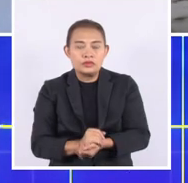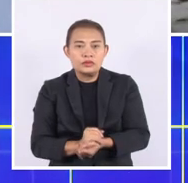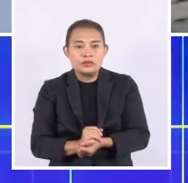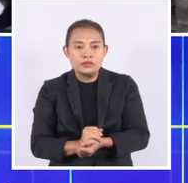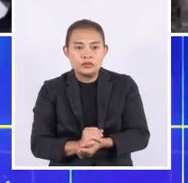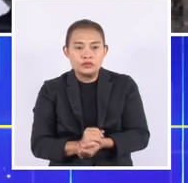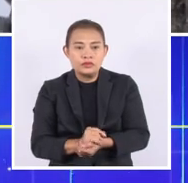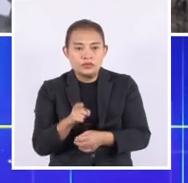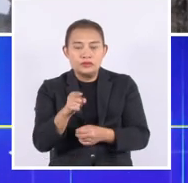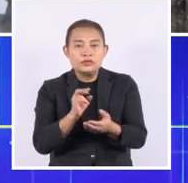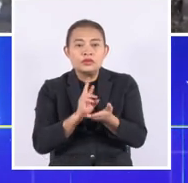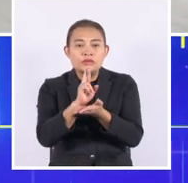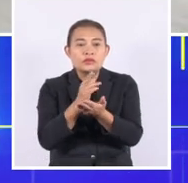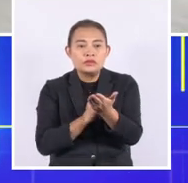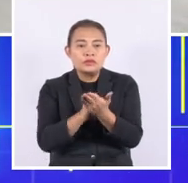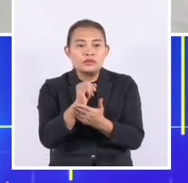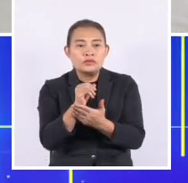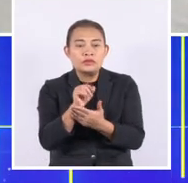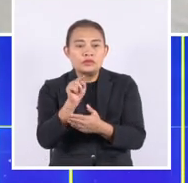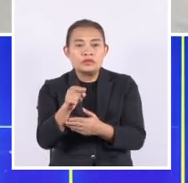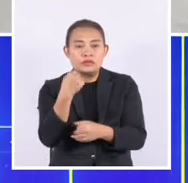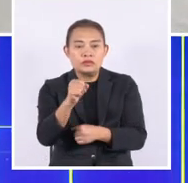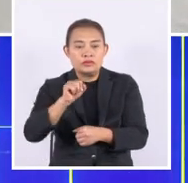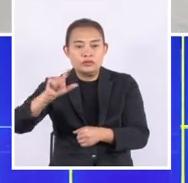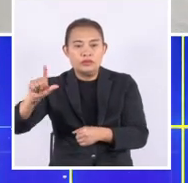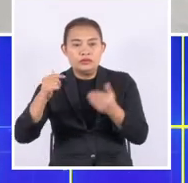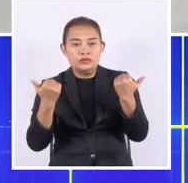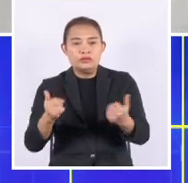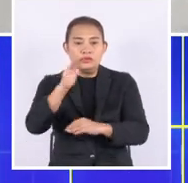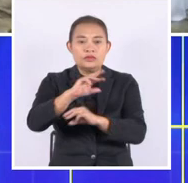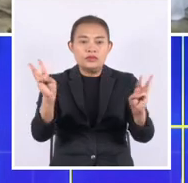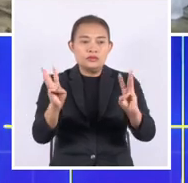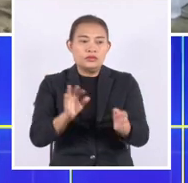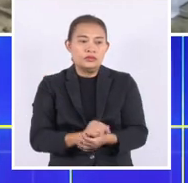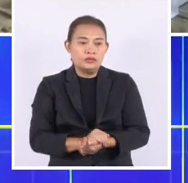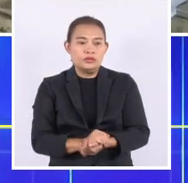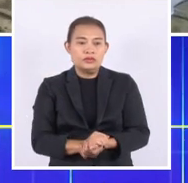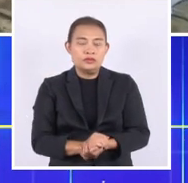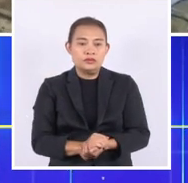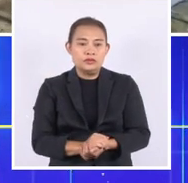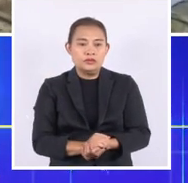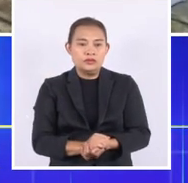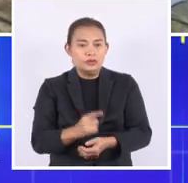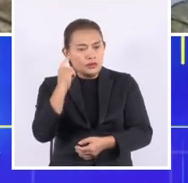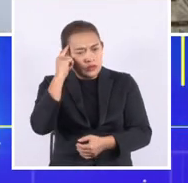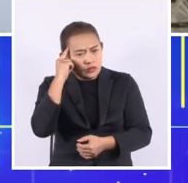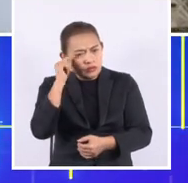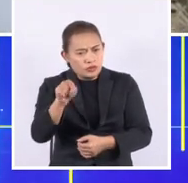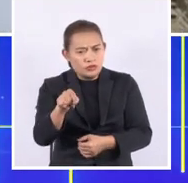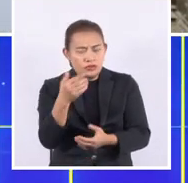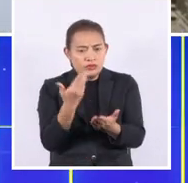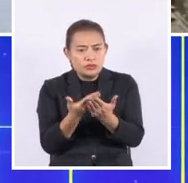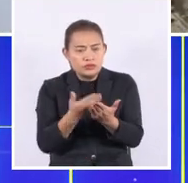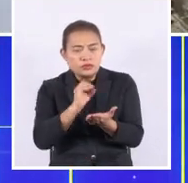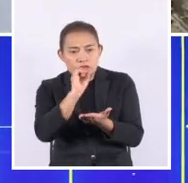10ล้านป่ะ2เย็นดีว่างมั้ย ยังไม่ใช่ผียังเพิ่งไปกิน คือสงสัยว่าโอมากาเสะเนี่ยมีมูลค่าอย่างที่เขาบอกนะ